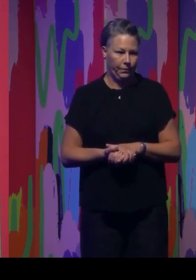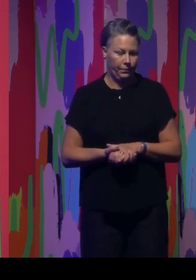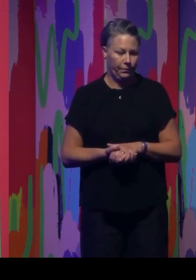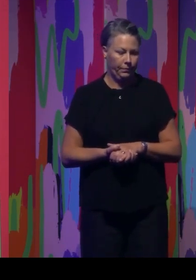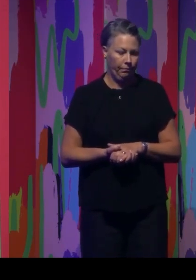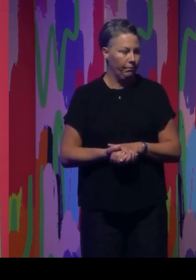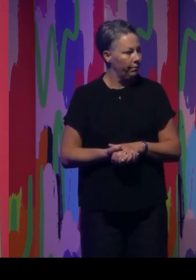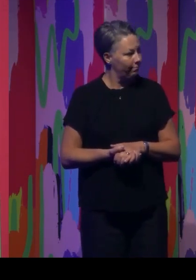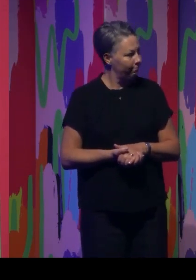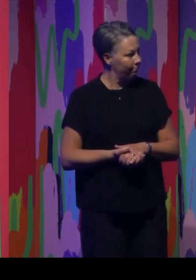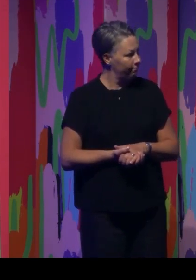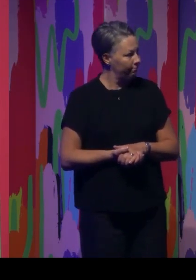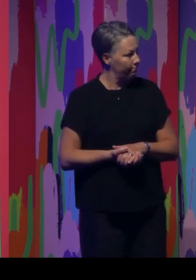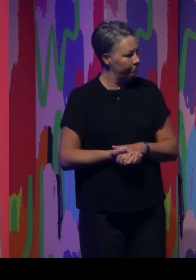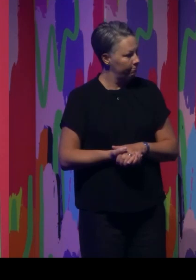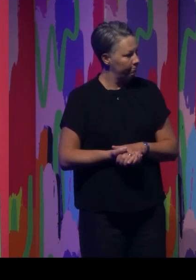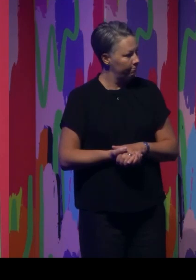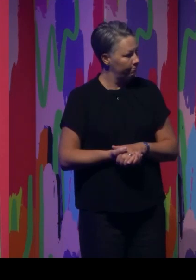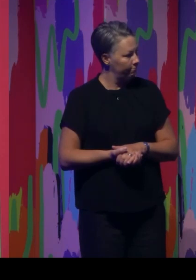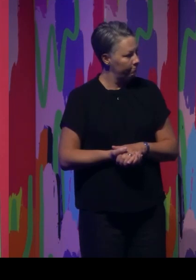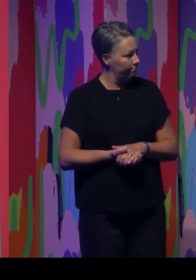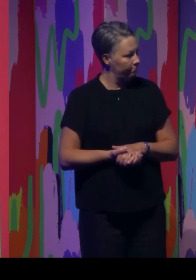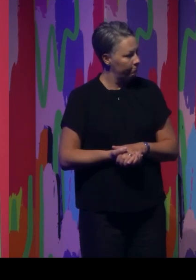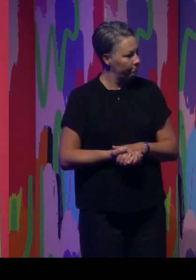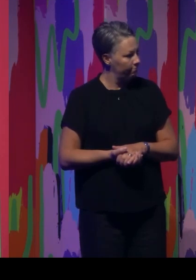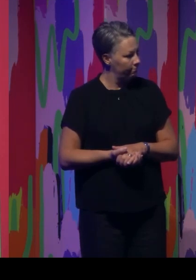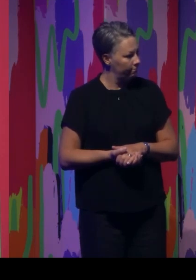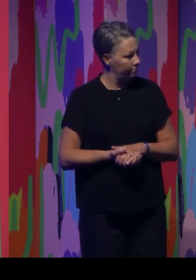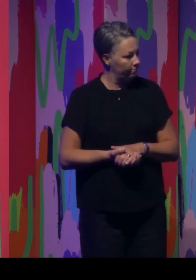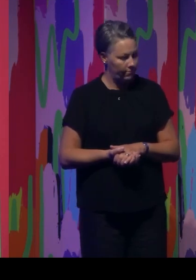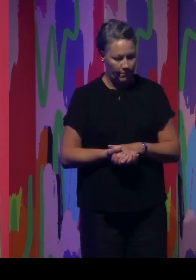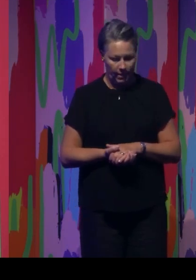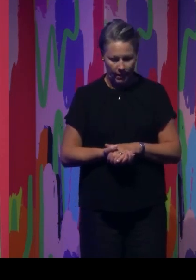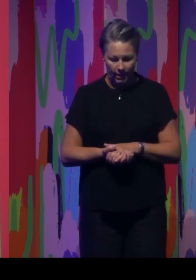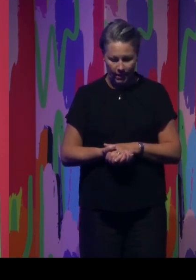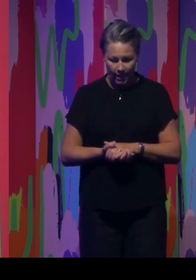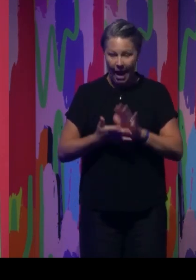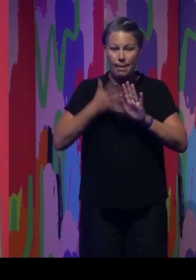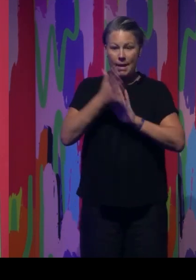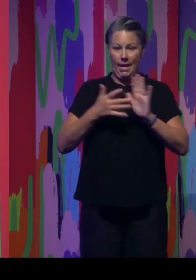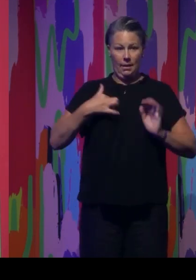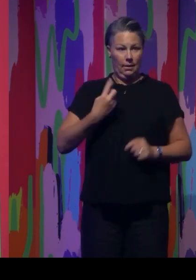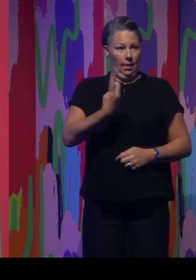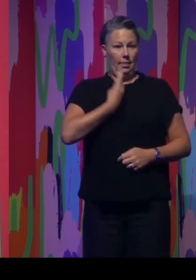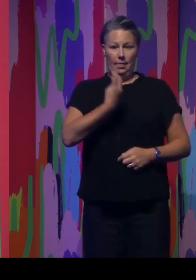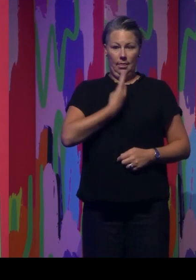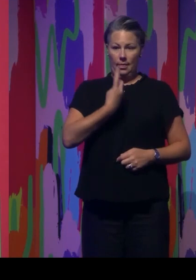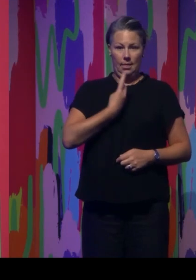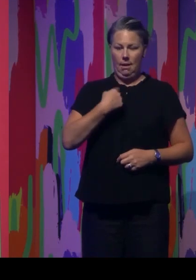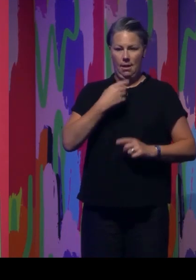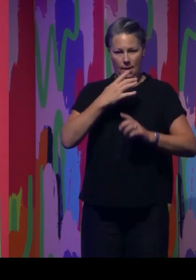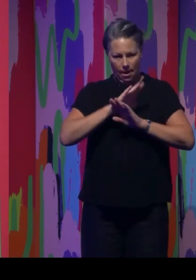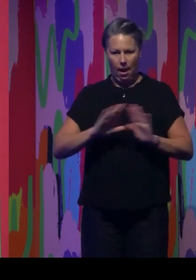মানে বিয়ে ছাড়া কেউ বাচ্চা অ্যাডপশন করতে পারে না. It means without a marriage no one can adopt a